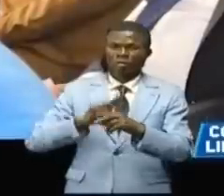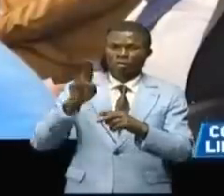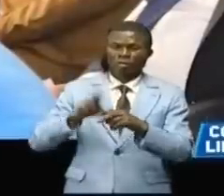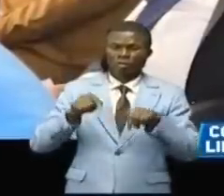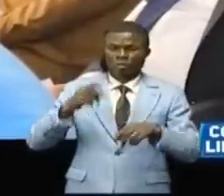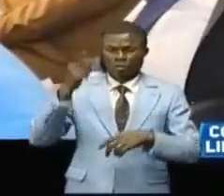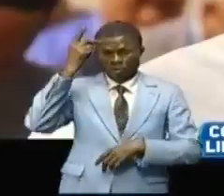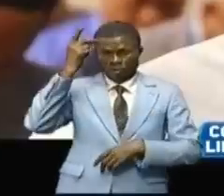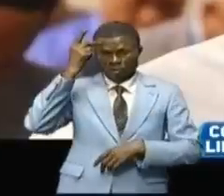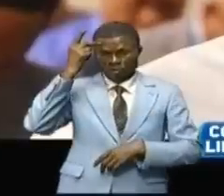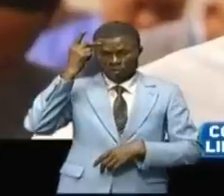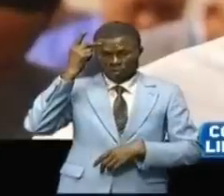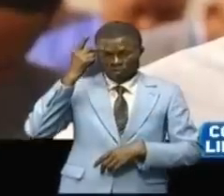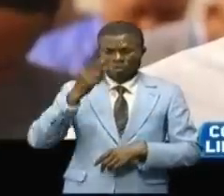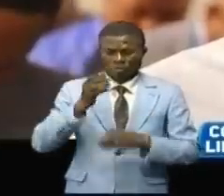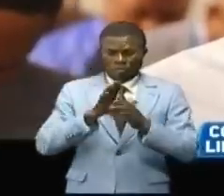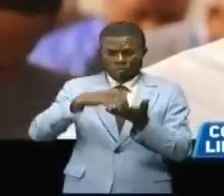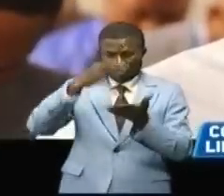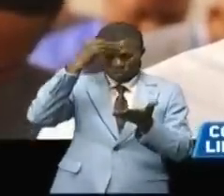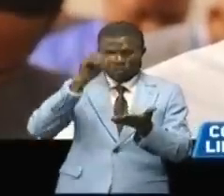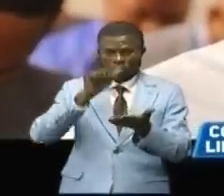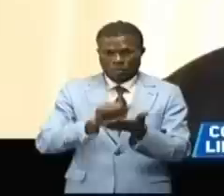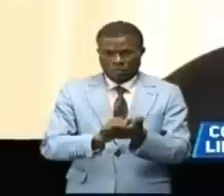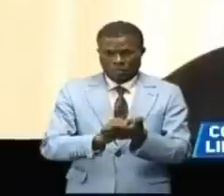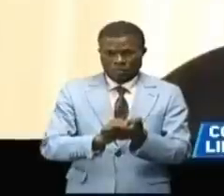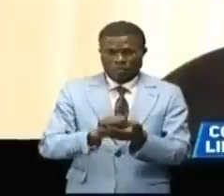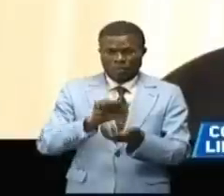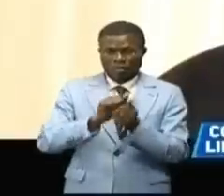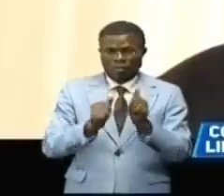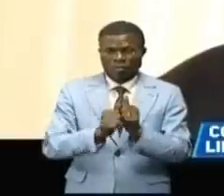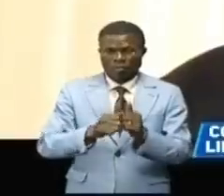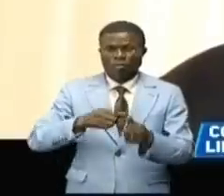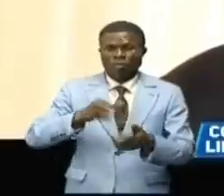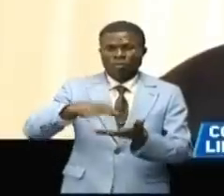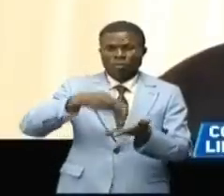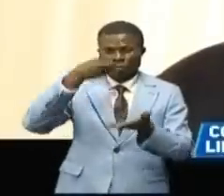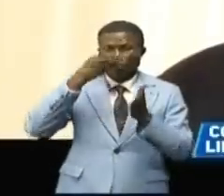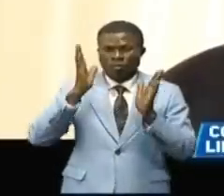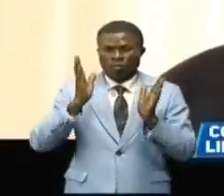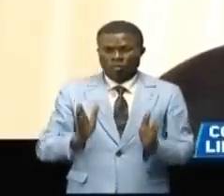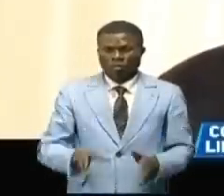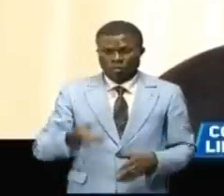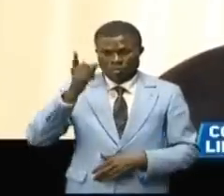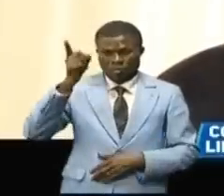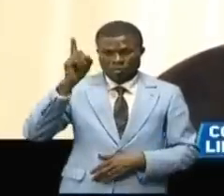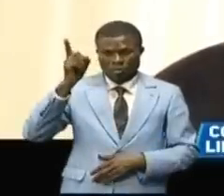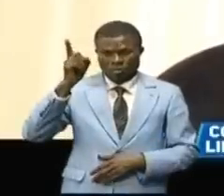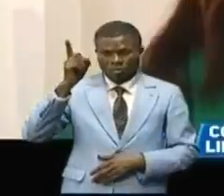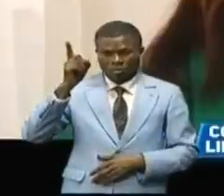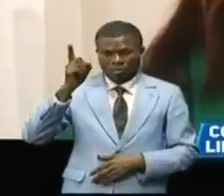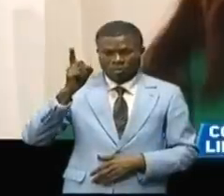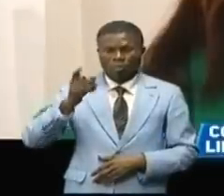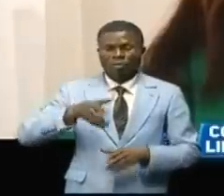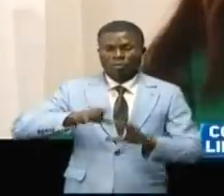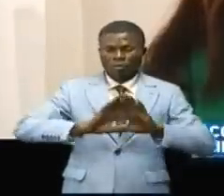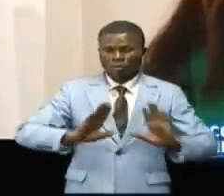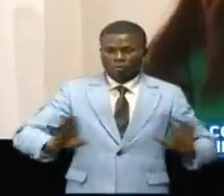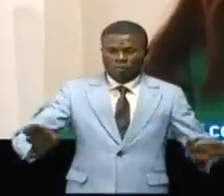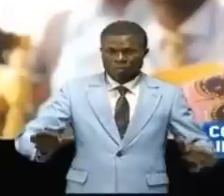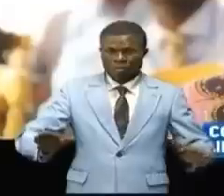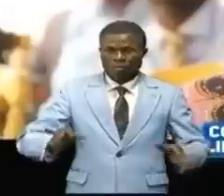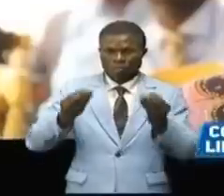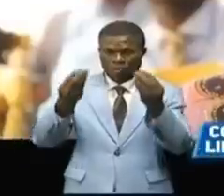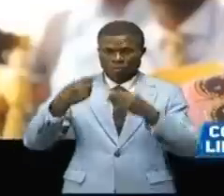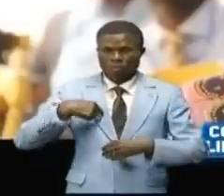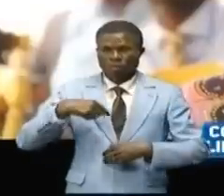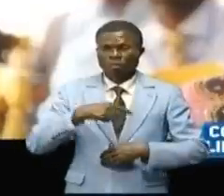Kinshasa s'en approprient. En tant que défenseur de consommateurs, c'est une première et c'est une grande performance pour nous autres et puis